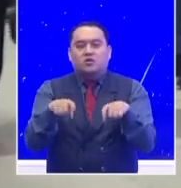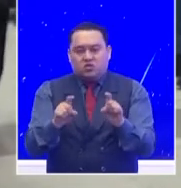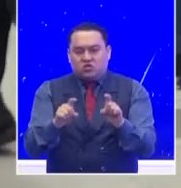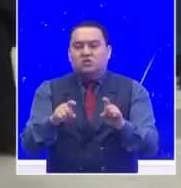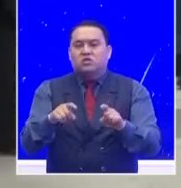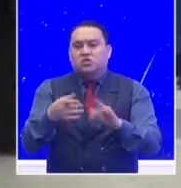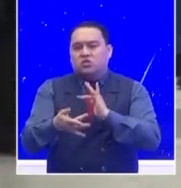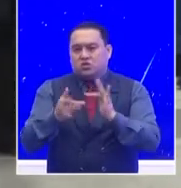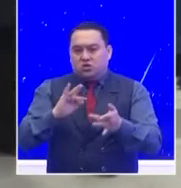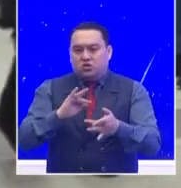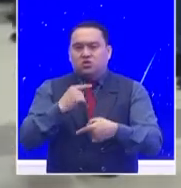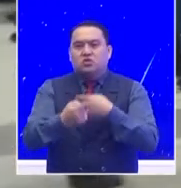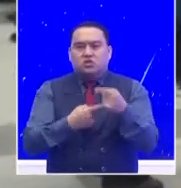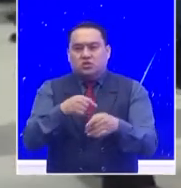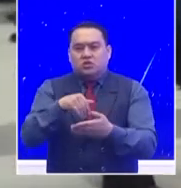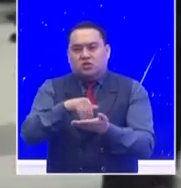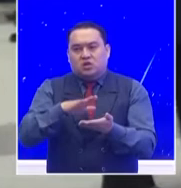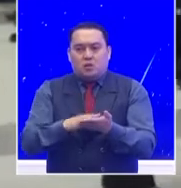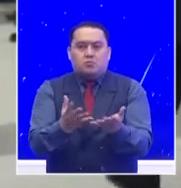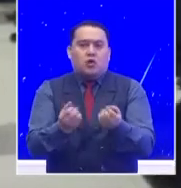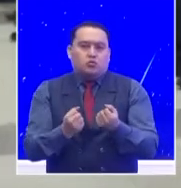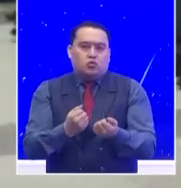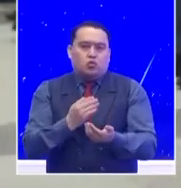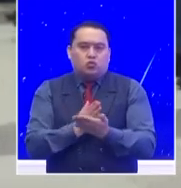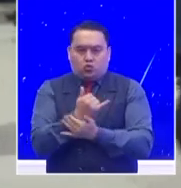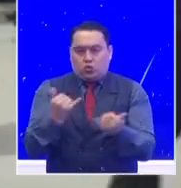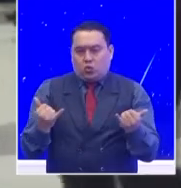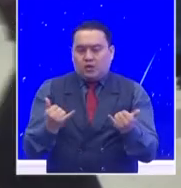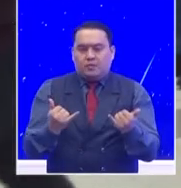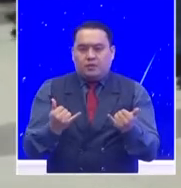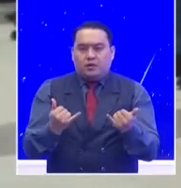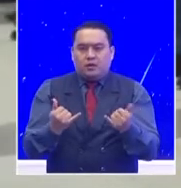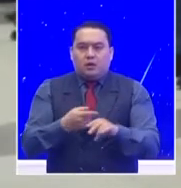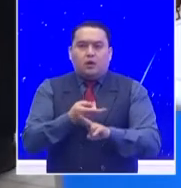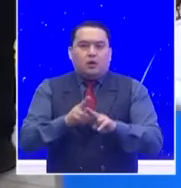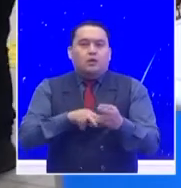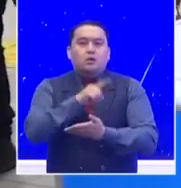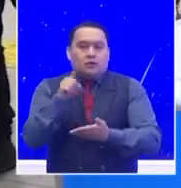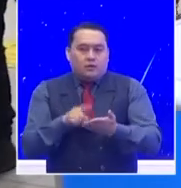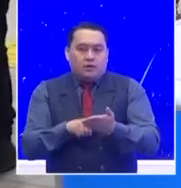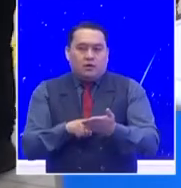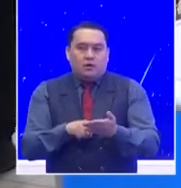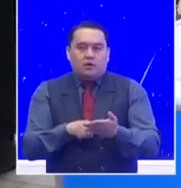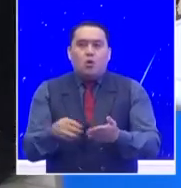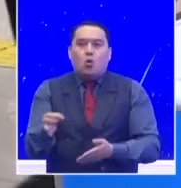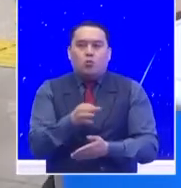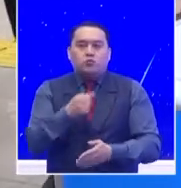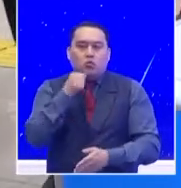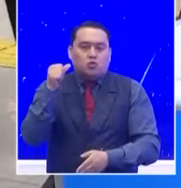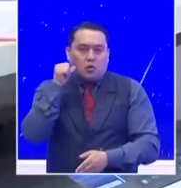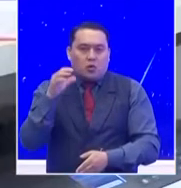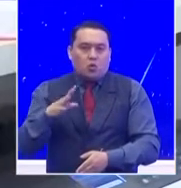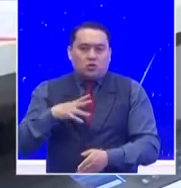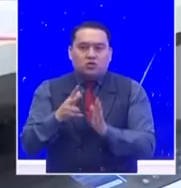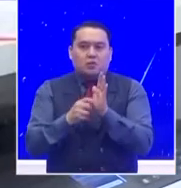интернет зарегистрироваться и получить все данные по этому вопросу. Стоит отметить, что в области в прошлом году